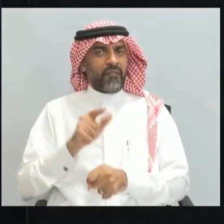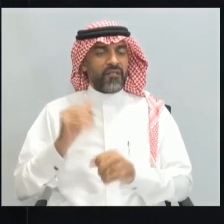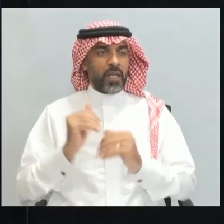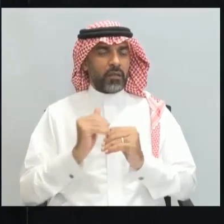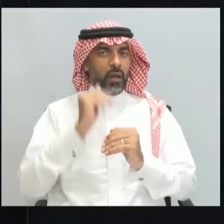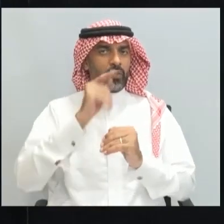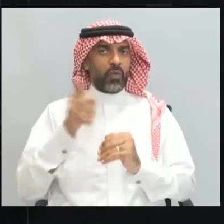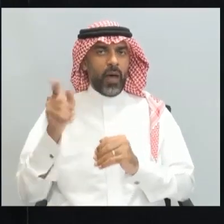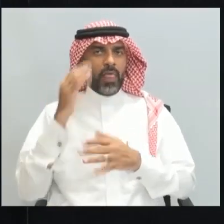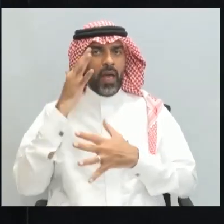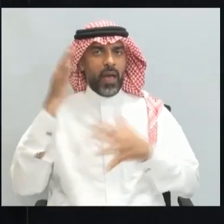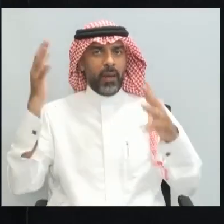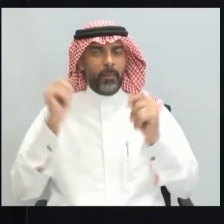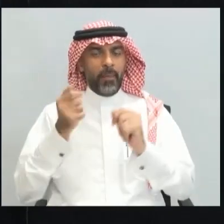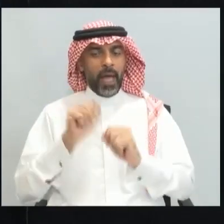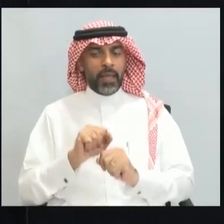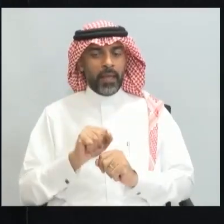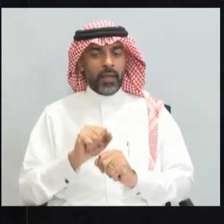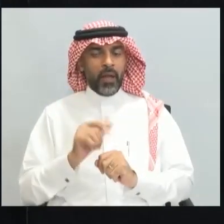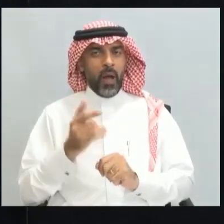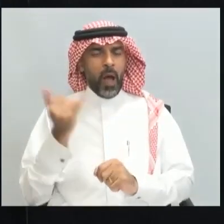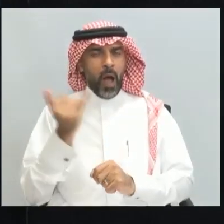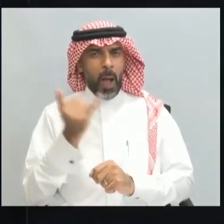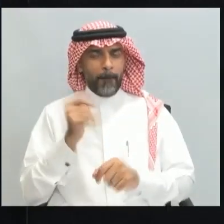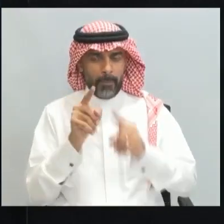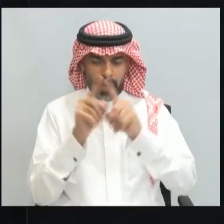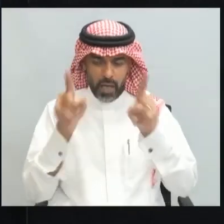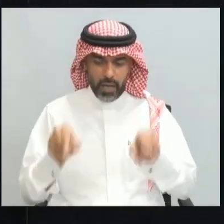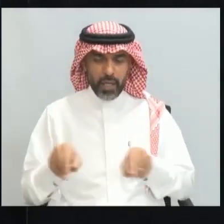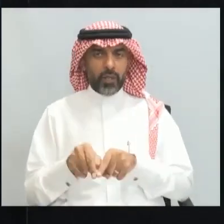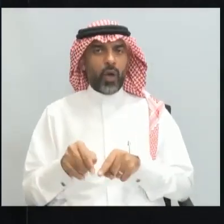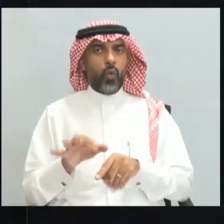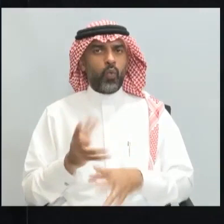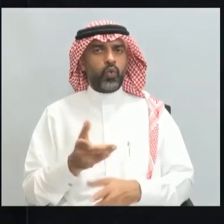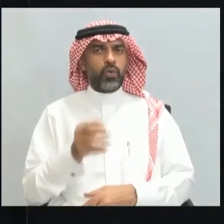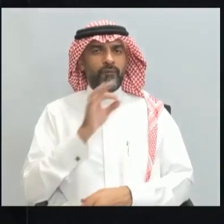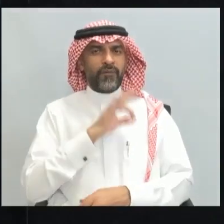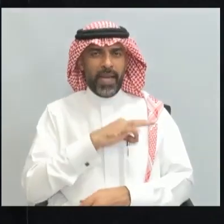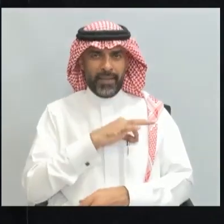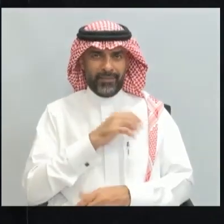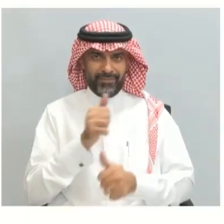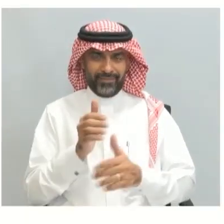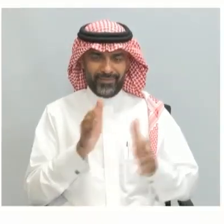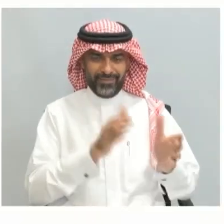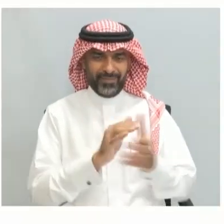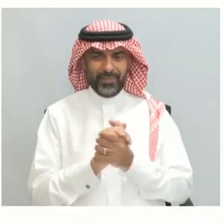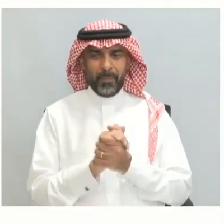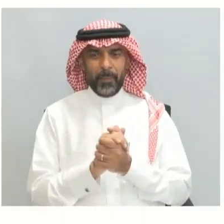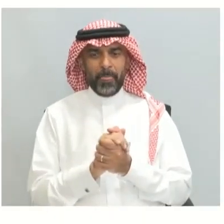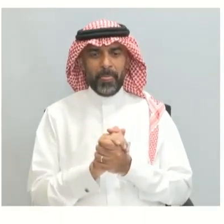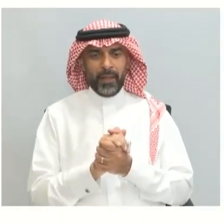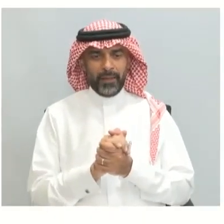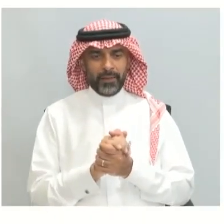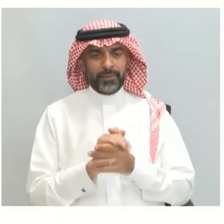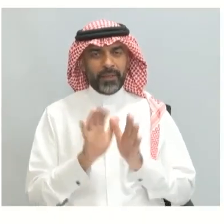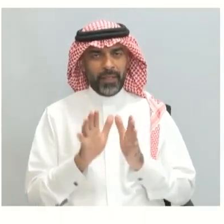العلم بالاضافه الى اهميه الخرائط وما هي فوائدها اذا ابنائي